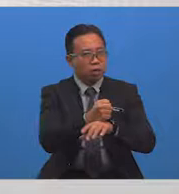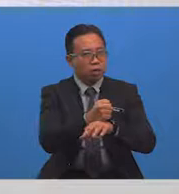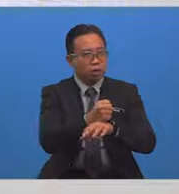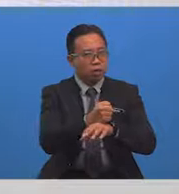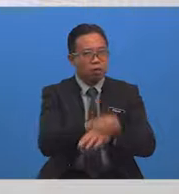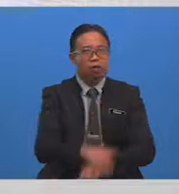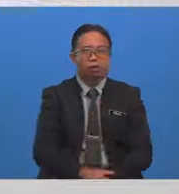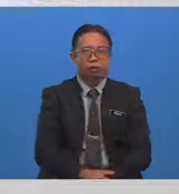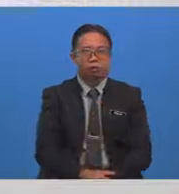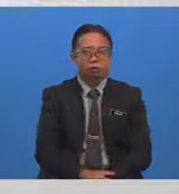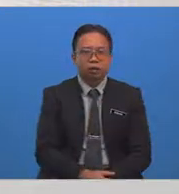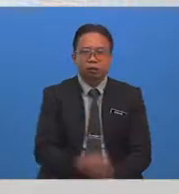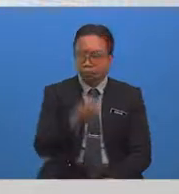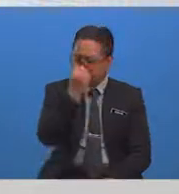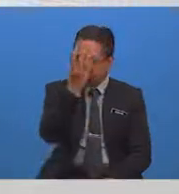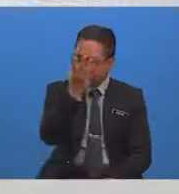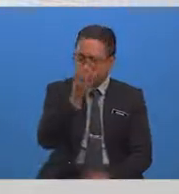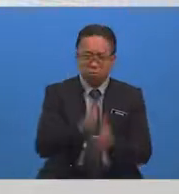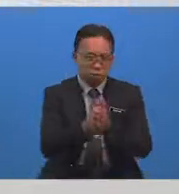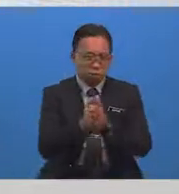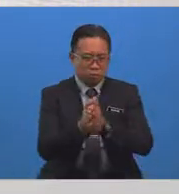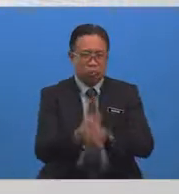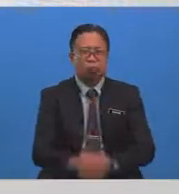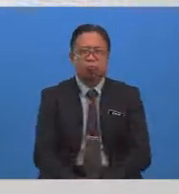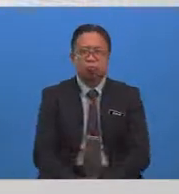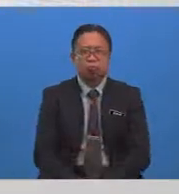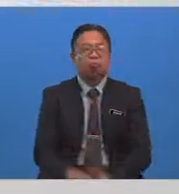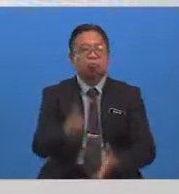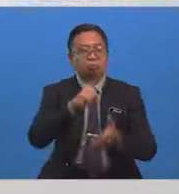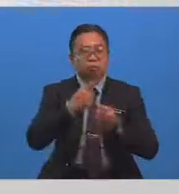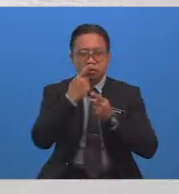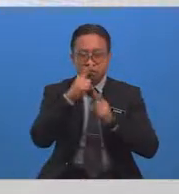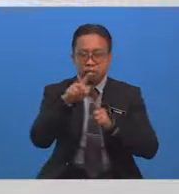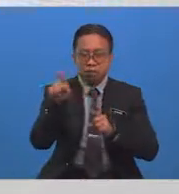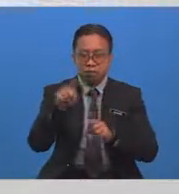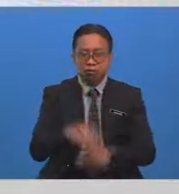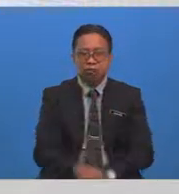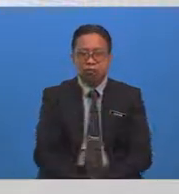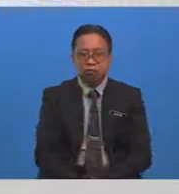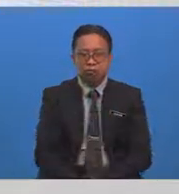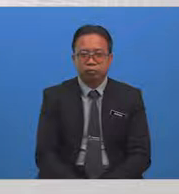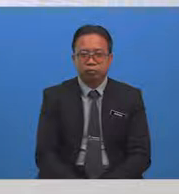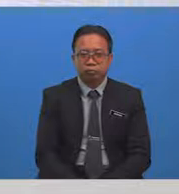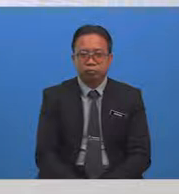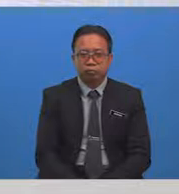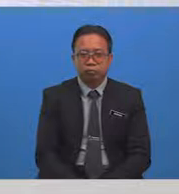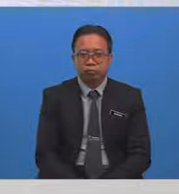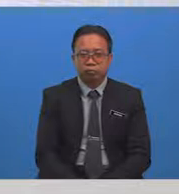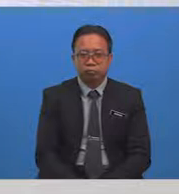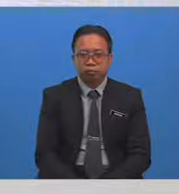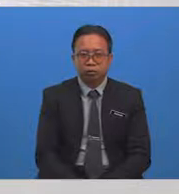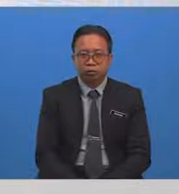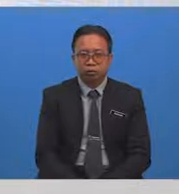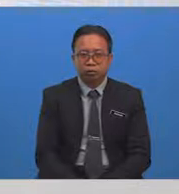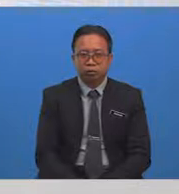melambangkan kerajinan Apakah jawaban mereka chegou bagi titip ya Hai